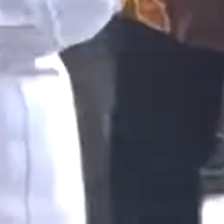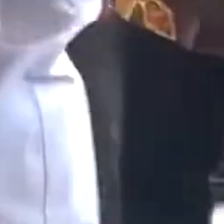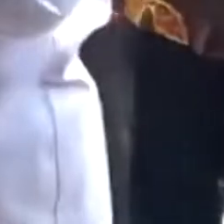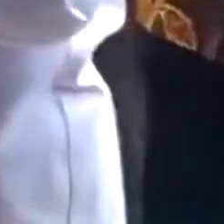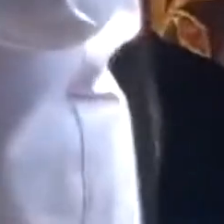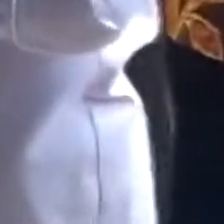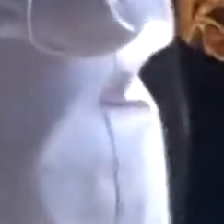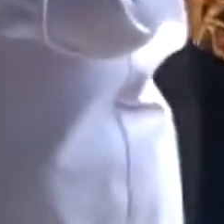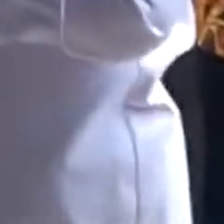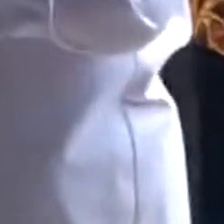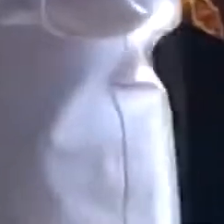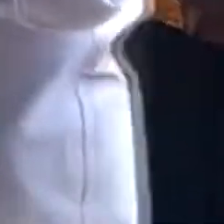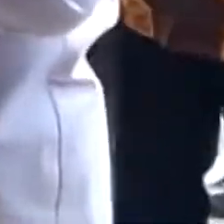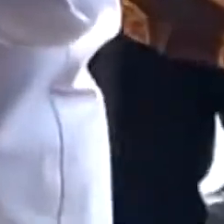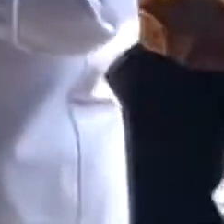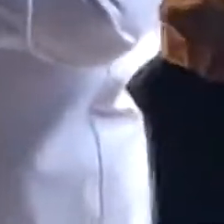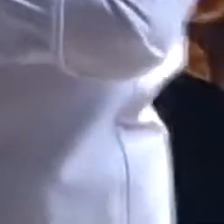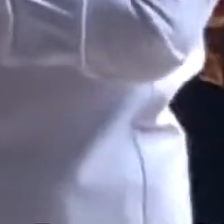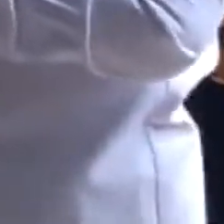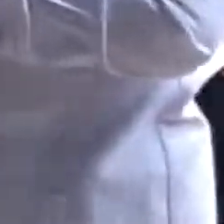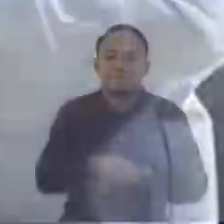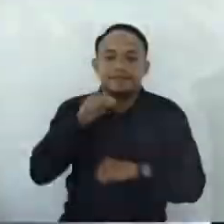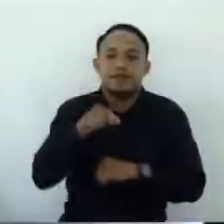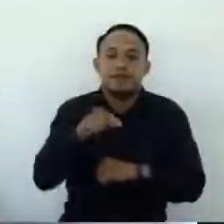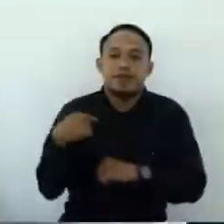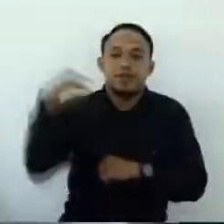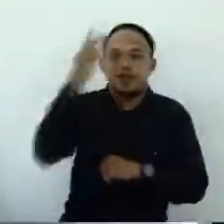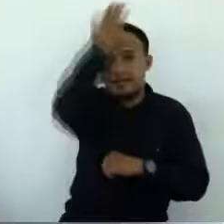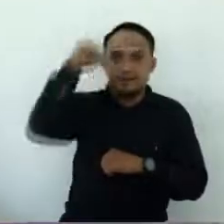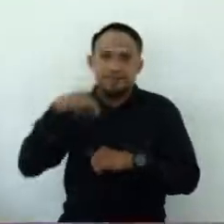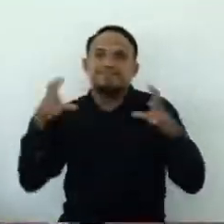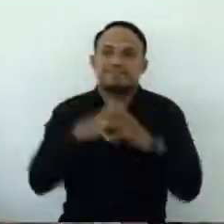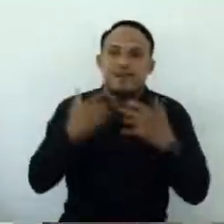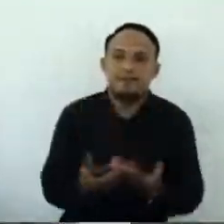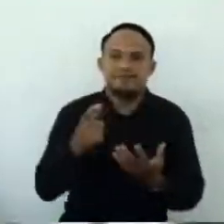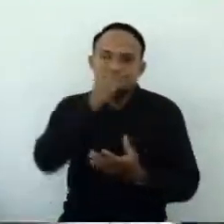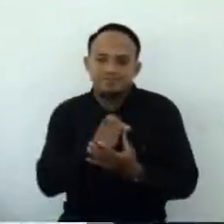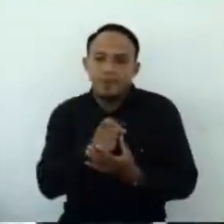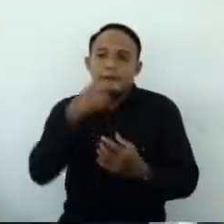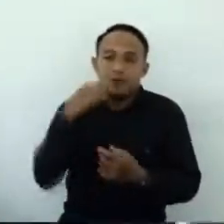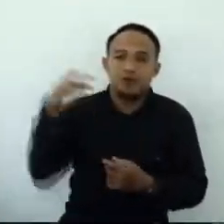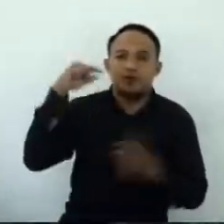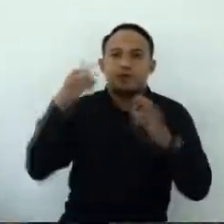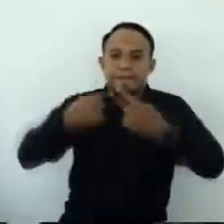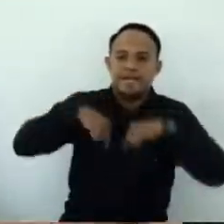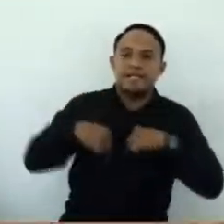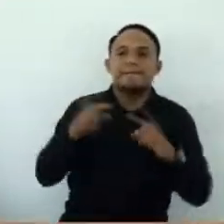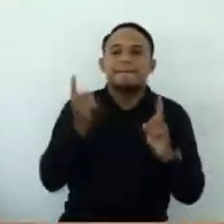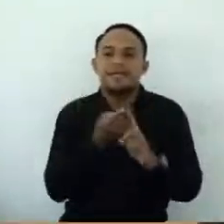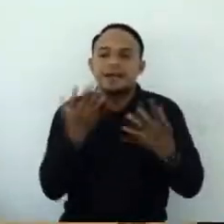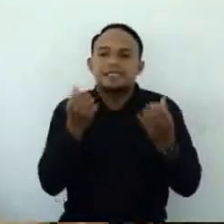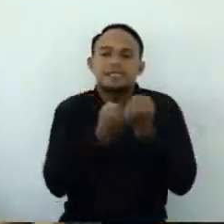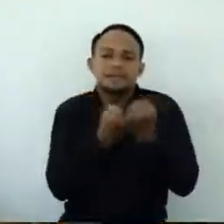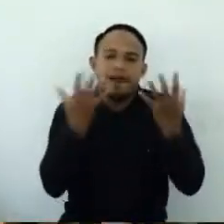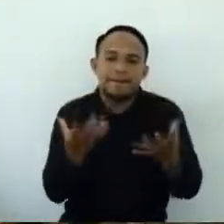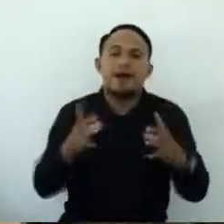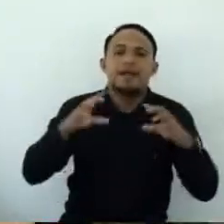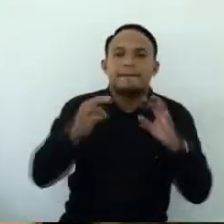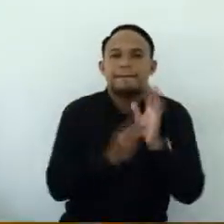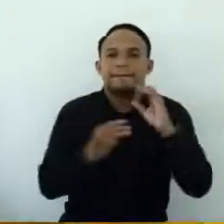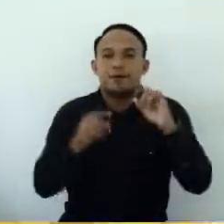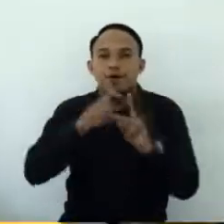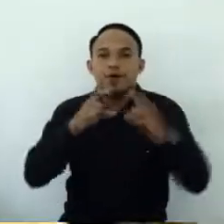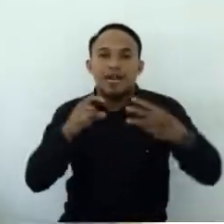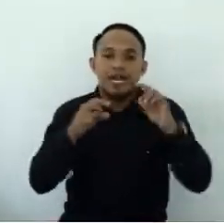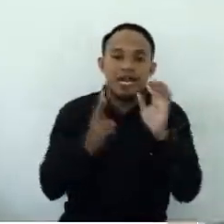ia berhenti Gubernur Gorontalo Rusli Habibie kembali meresmikan